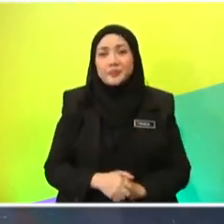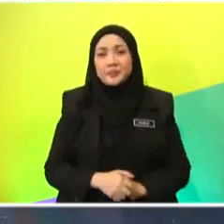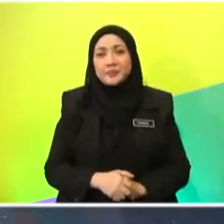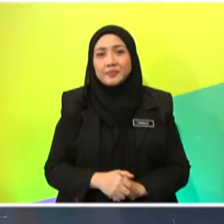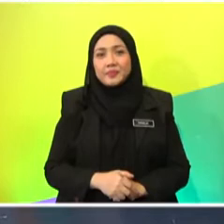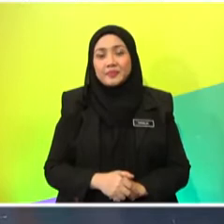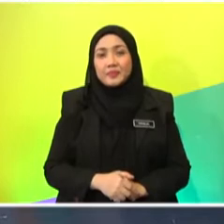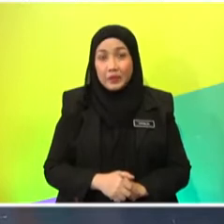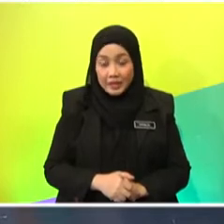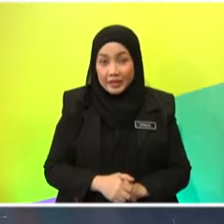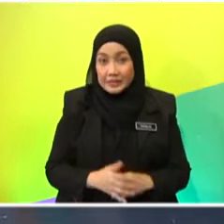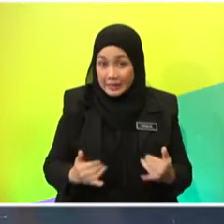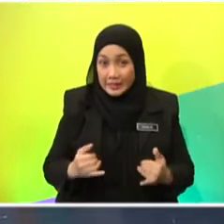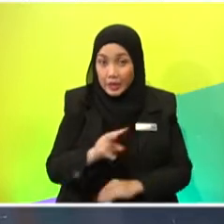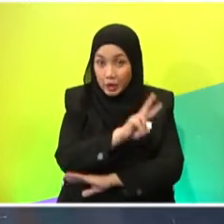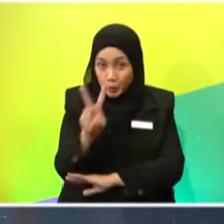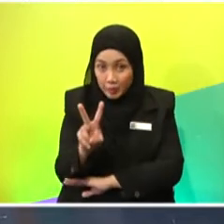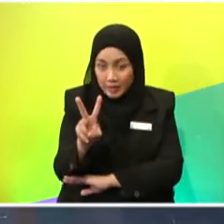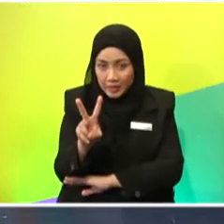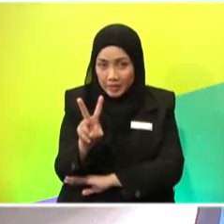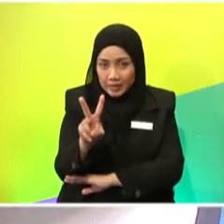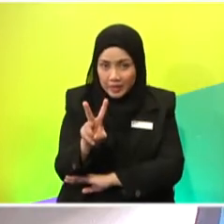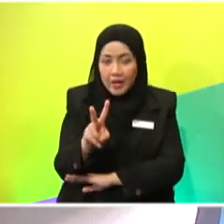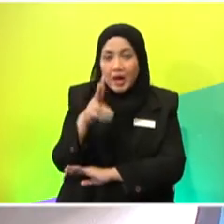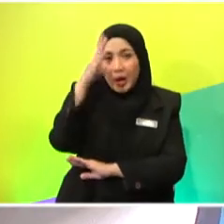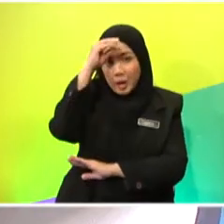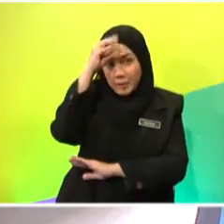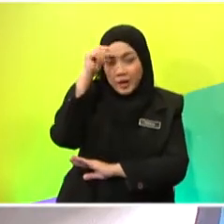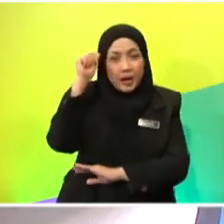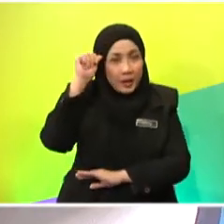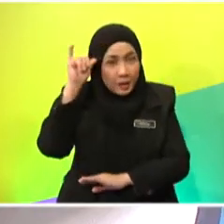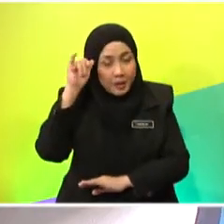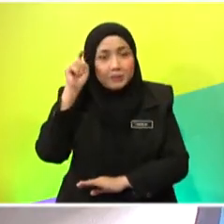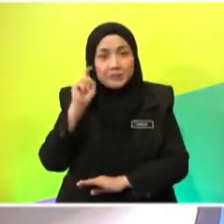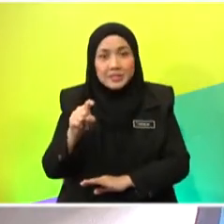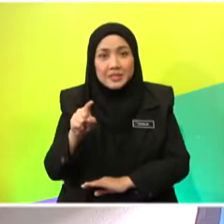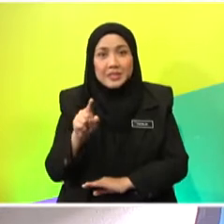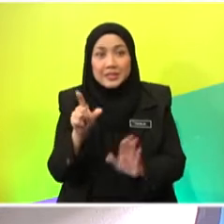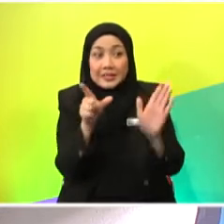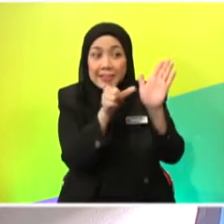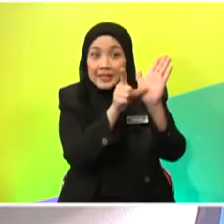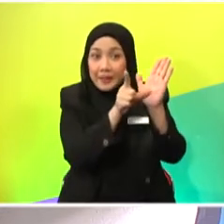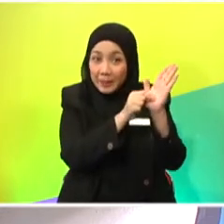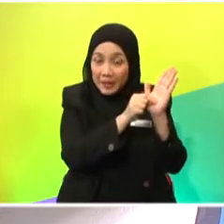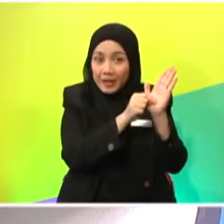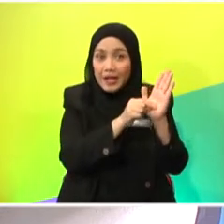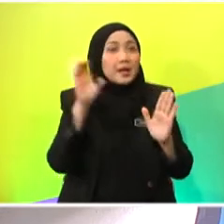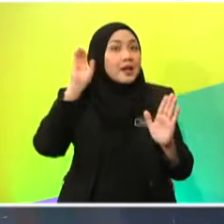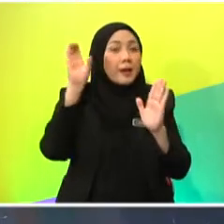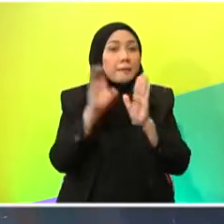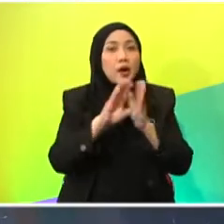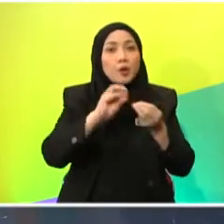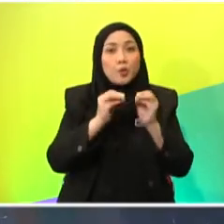kedua nih apa yang kita nah buat saya minta Anglo saxon gambar yang pertama Dulu gambarnya pertama dengan